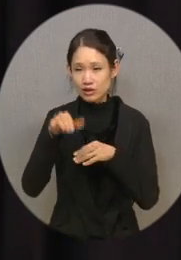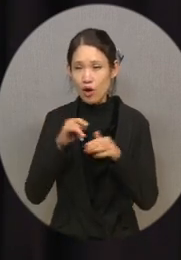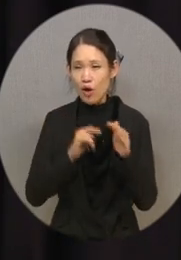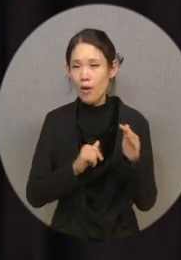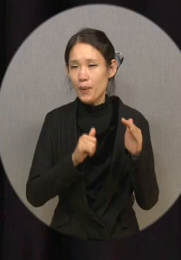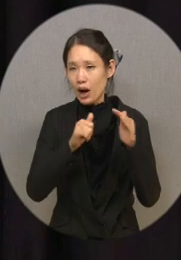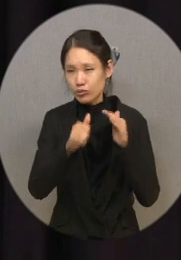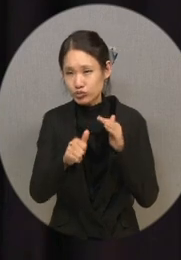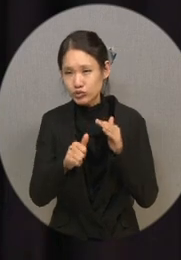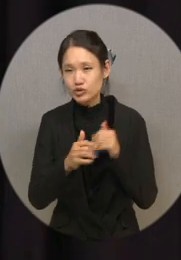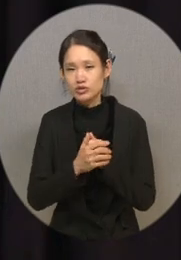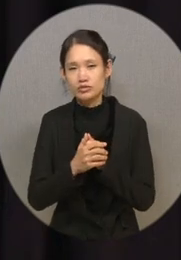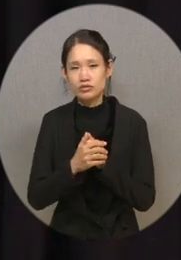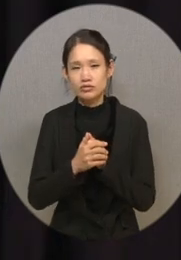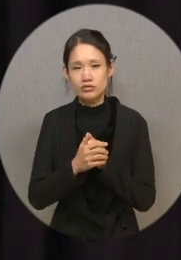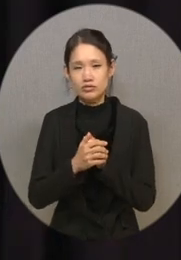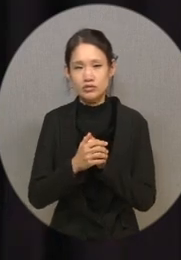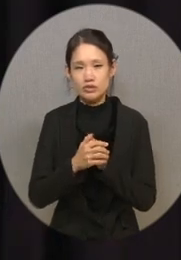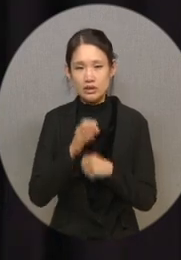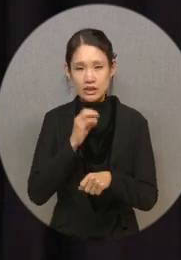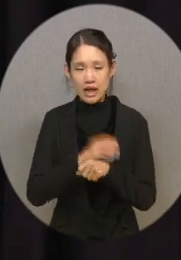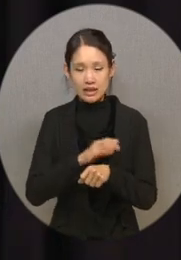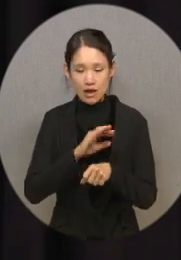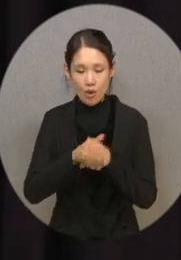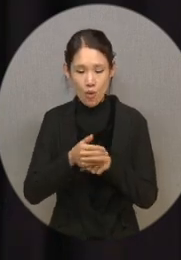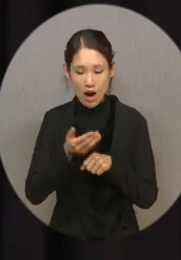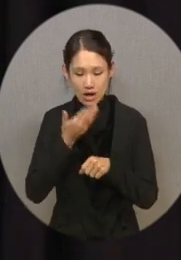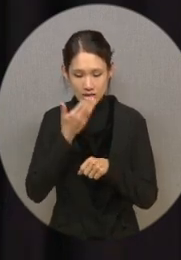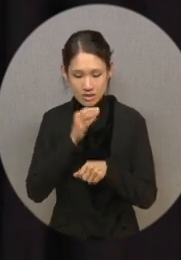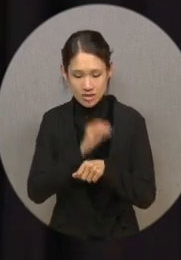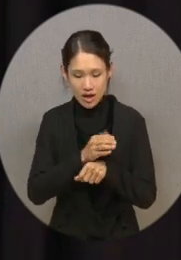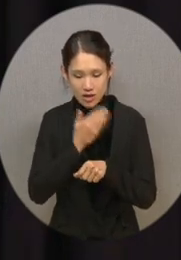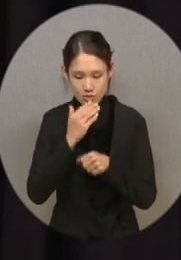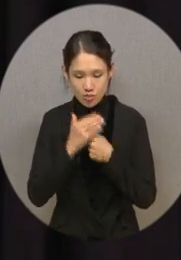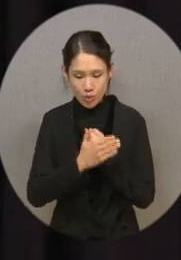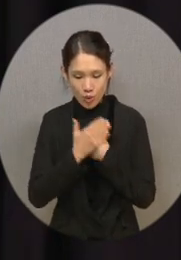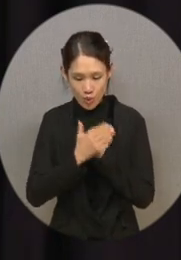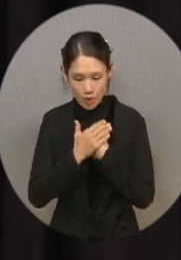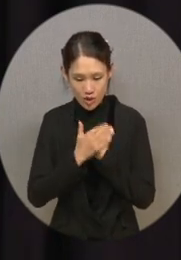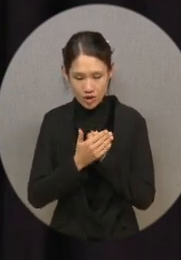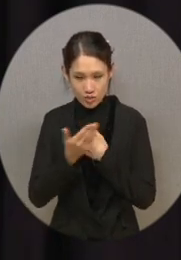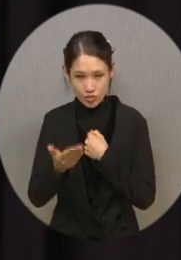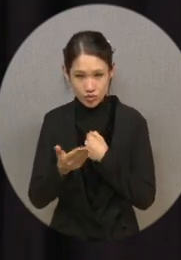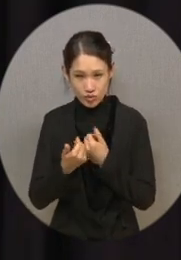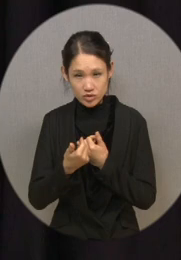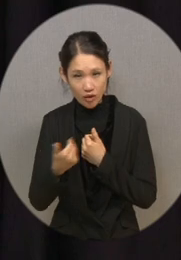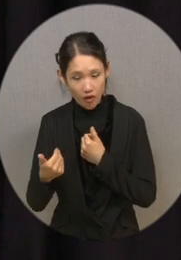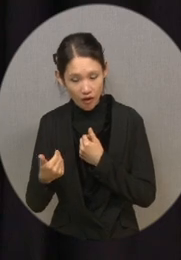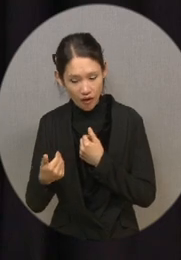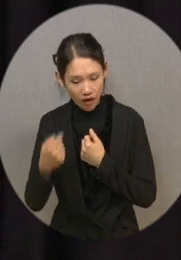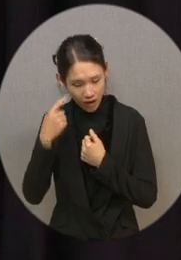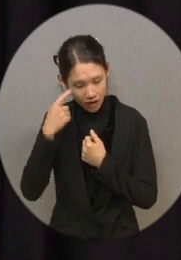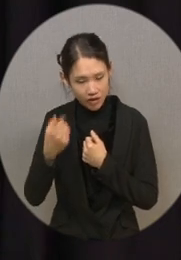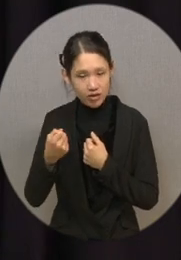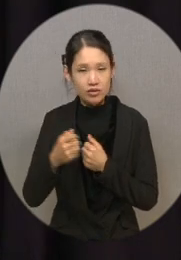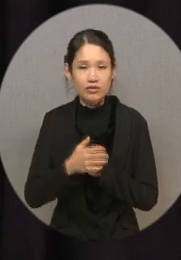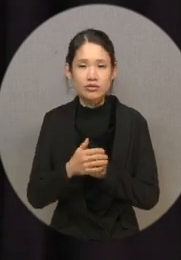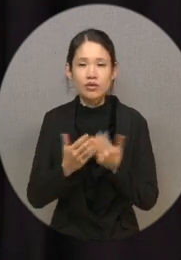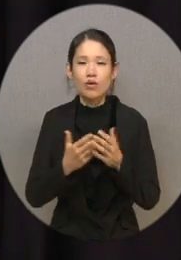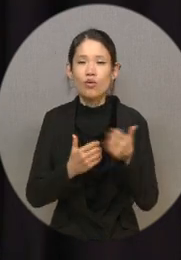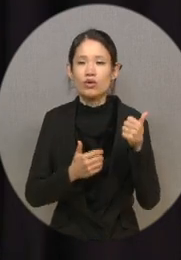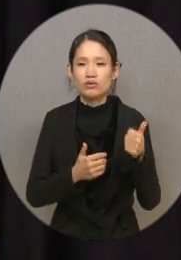방문으로 갔어요. 그래서 저희들이 간단한 과일 사갖고 가서 이제 위로해주고 떠나려고 하니까는 그